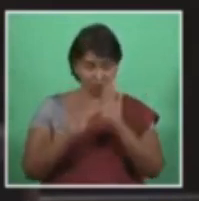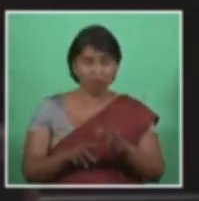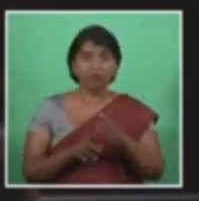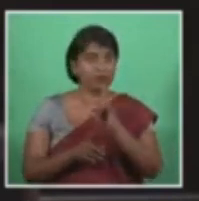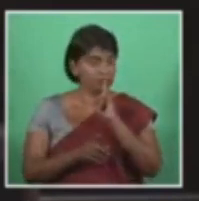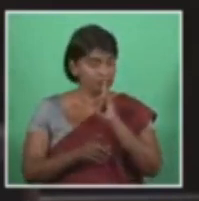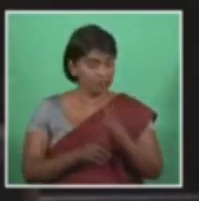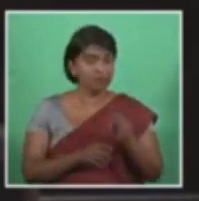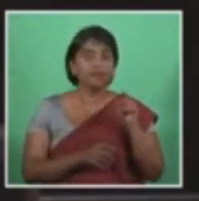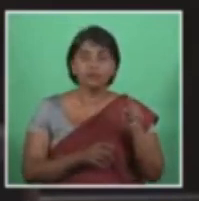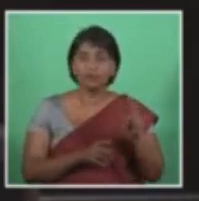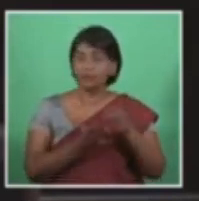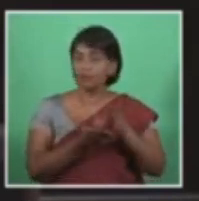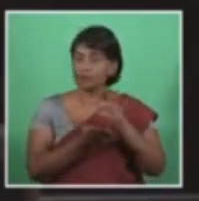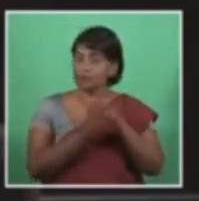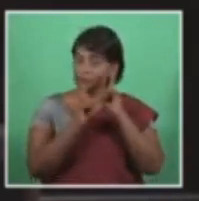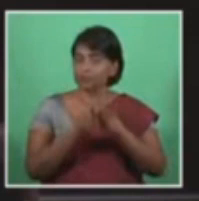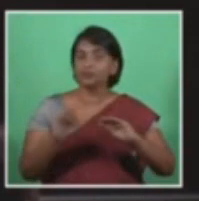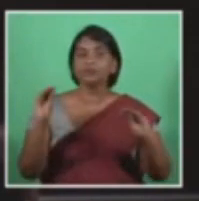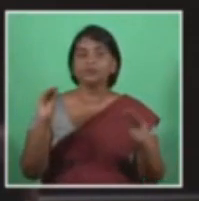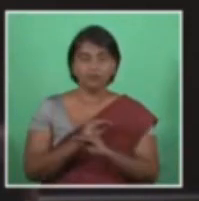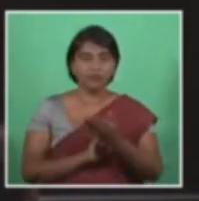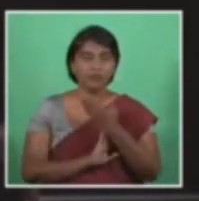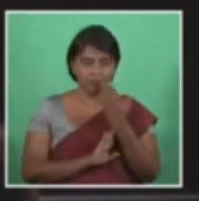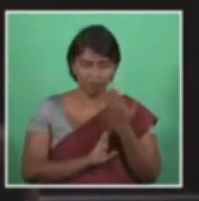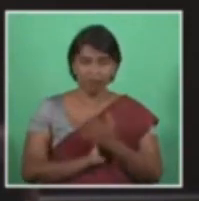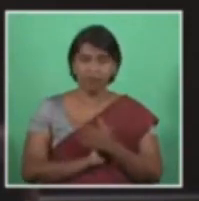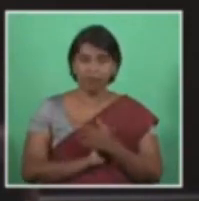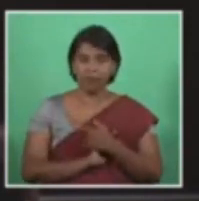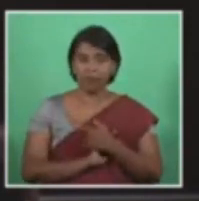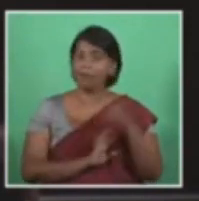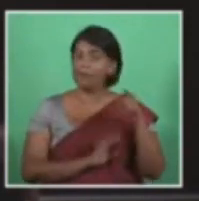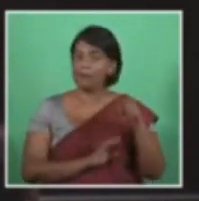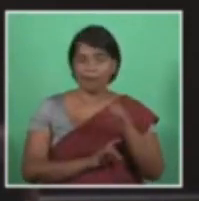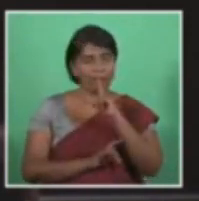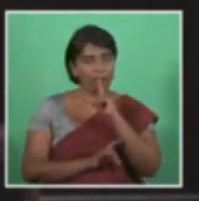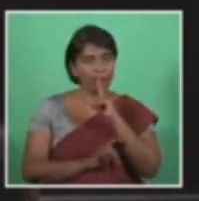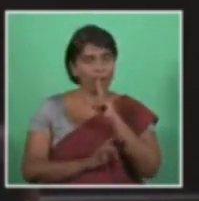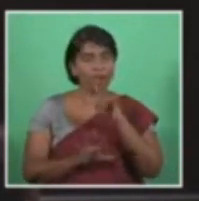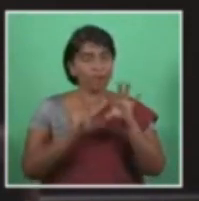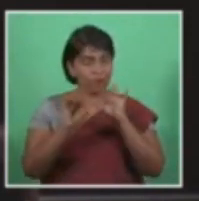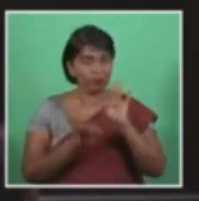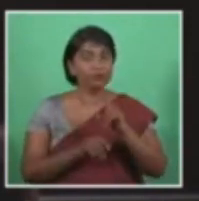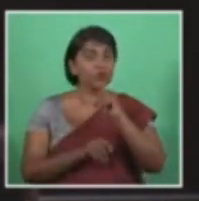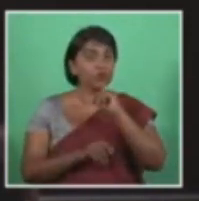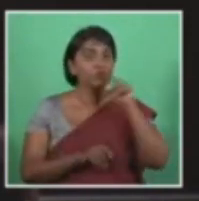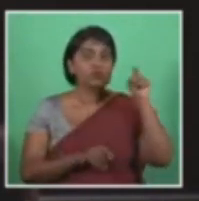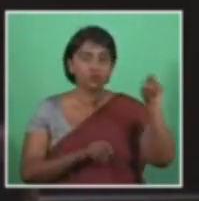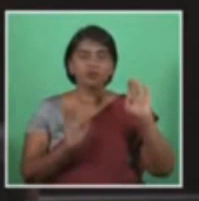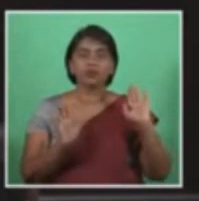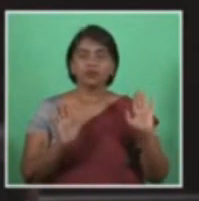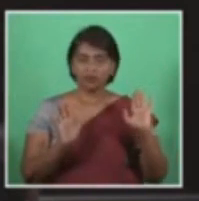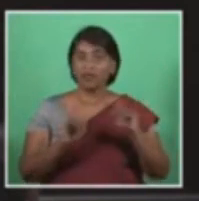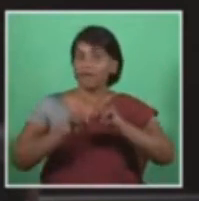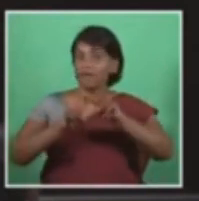නම් ඒ තීන්දුවට මෙතන ඇතුළත් විය හැකියි කියන එක. එහෙම නැත්නම් එතකොට ඒක තේරීම සිදු කරන්නේ අධිකරණයෙන් මිස